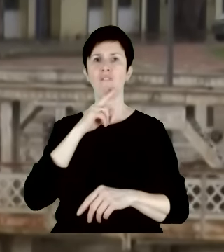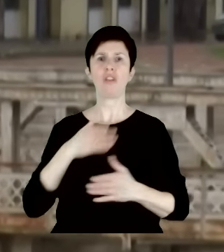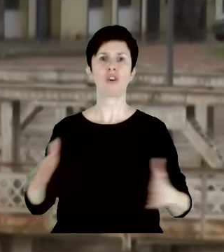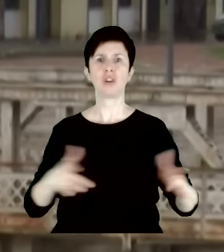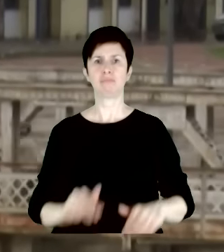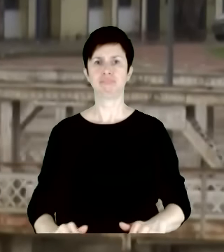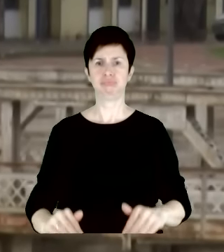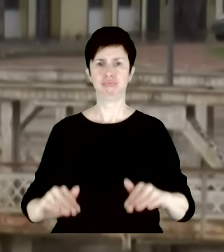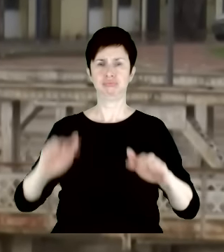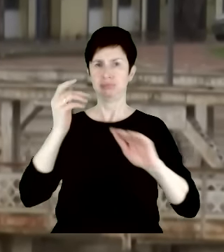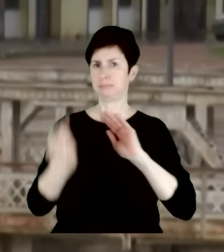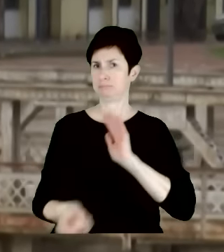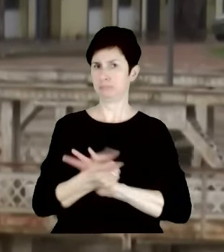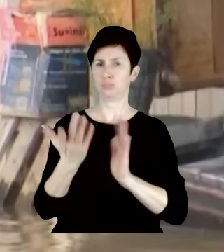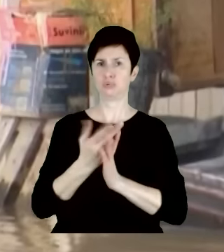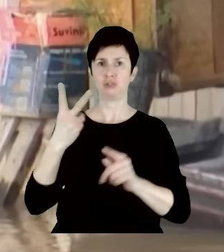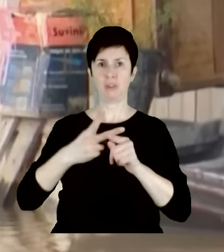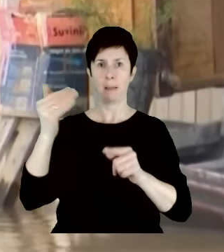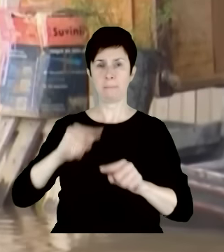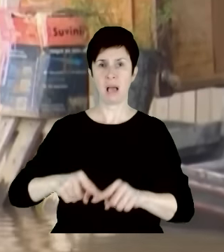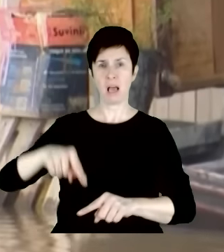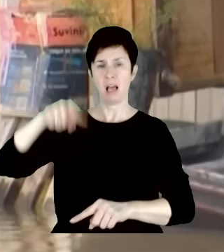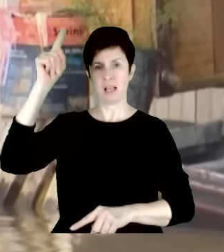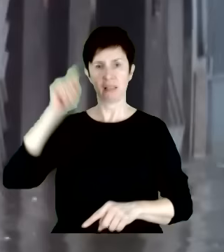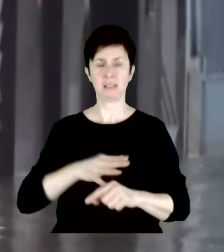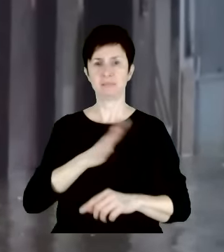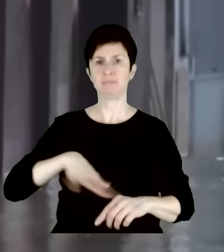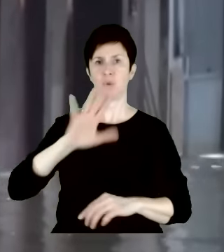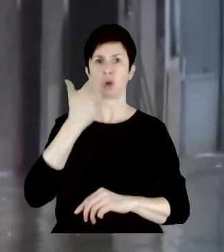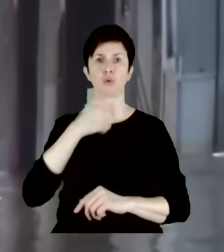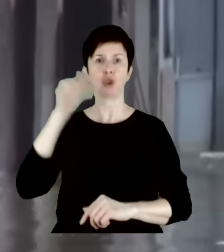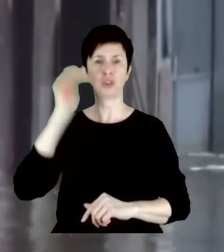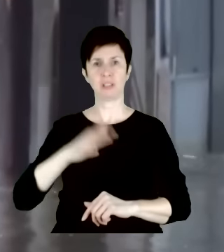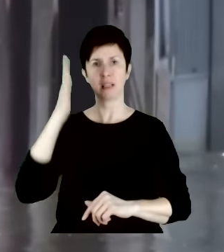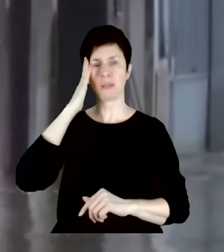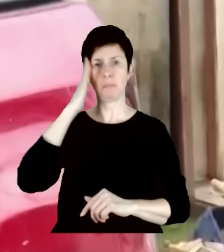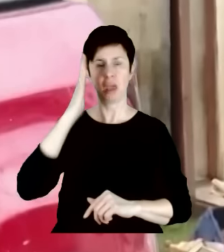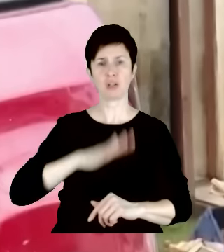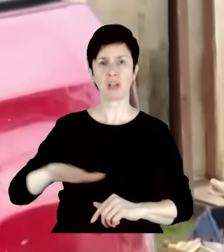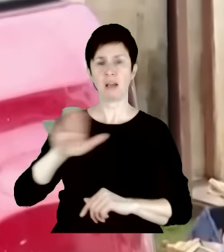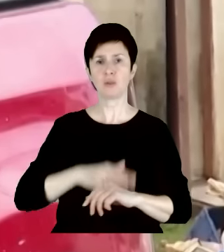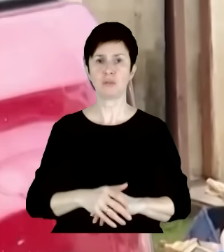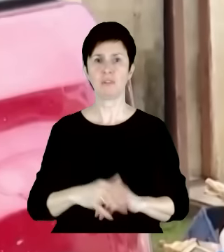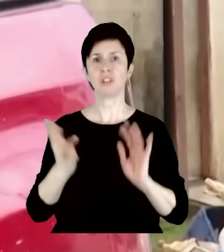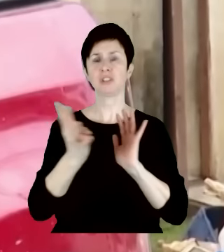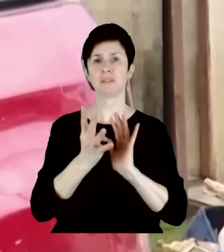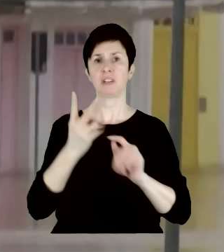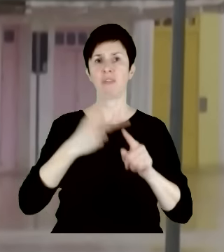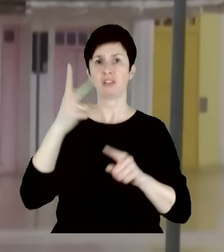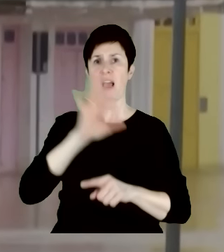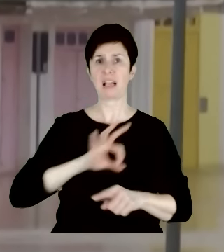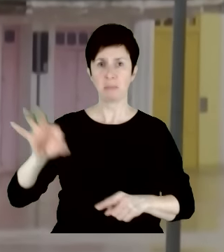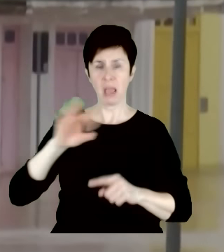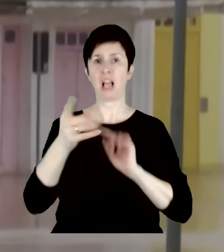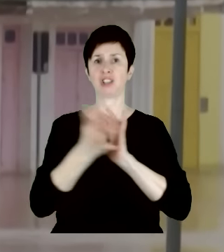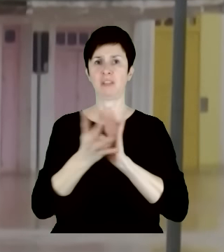do nieodnotowanych od dawna 20 metrów. Kataklizmem dotkniętych zostało 100 tysięcy mieszkańców stanu o tej nazwie. 19 z 22 gmin jest w stanie